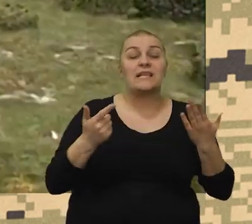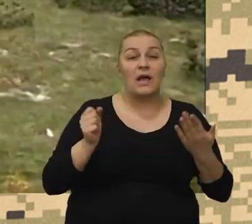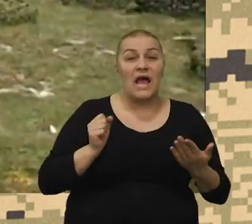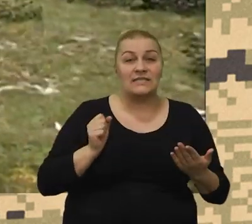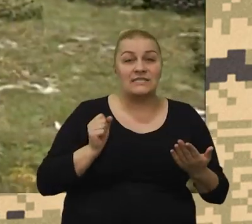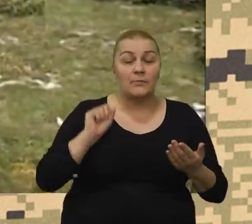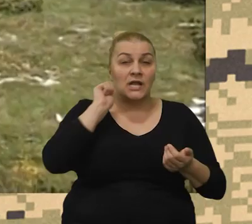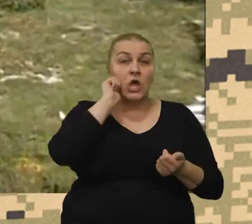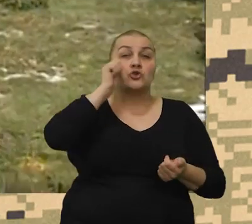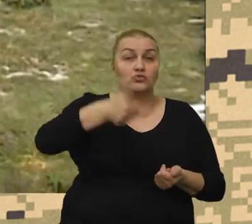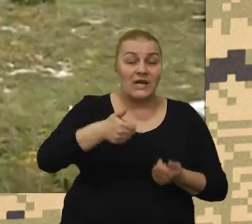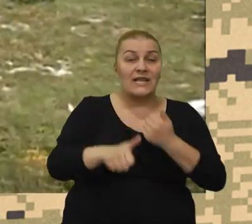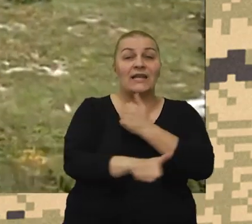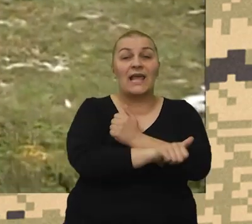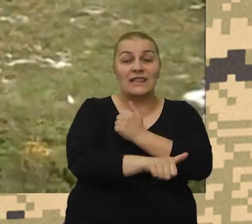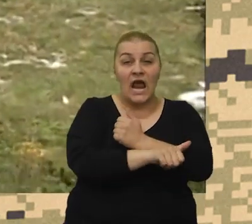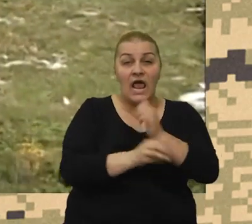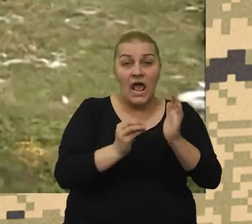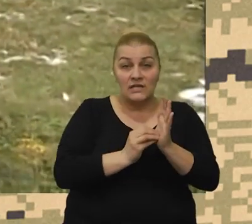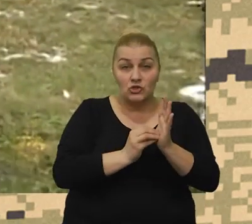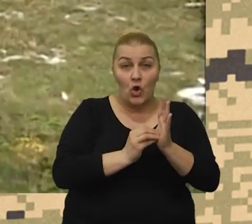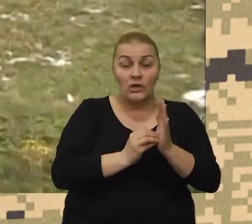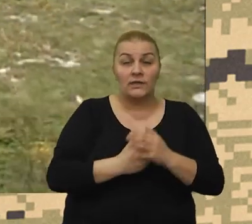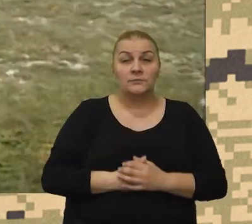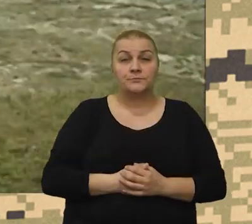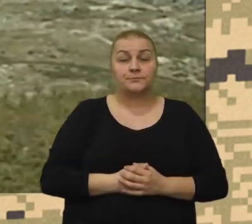gardijskih brigada sutra dan